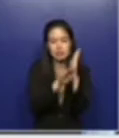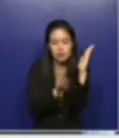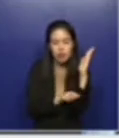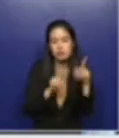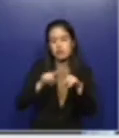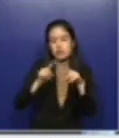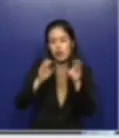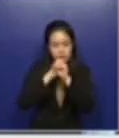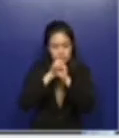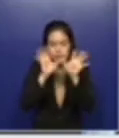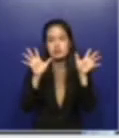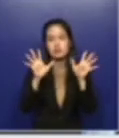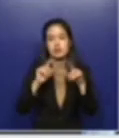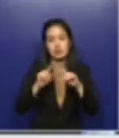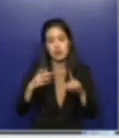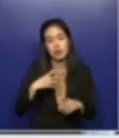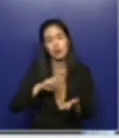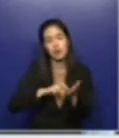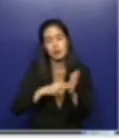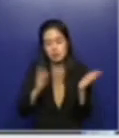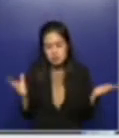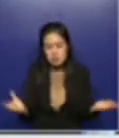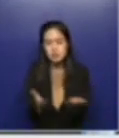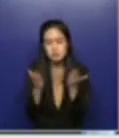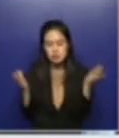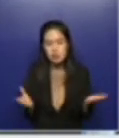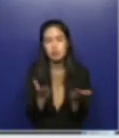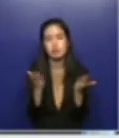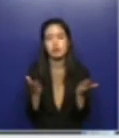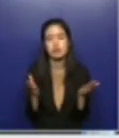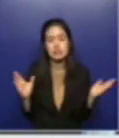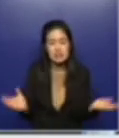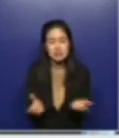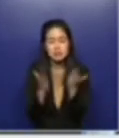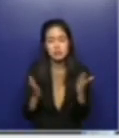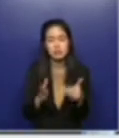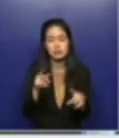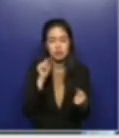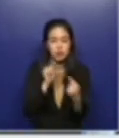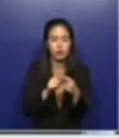ลับกลายเป็นการส่งเสริมให้เกิดโรคระบาดในประเทศไทย